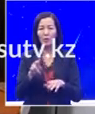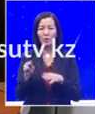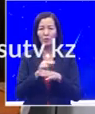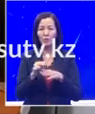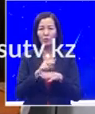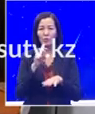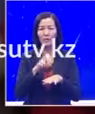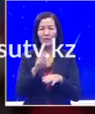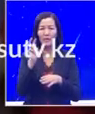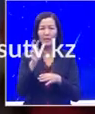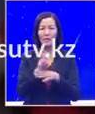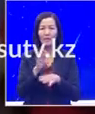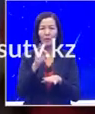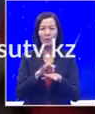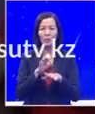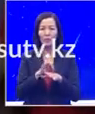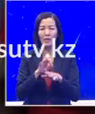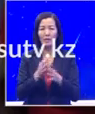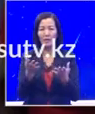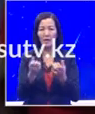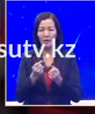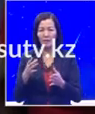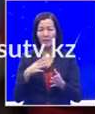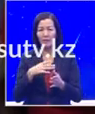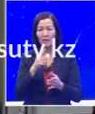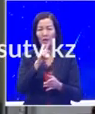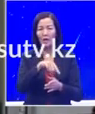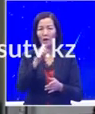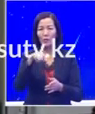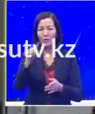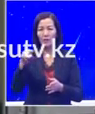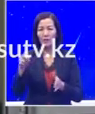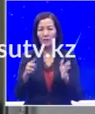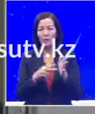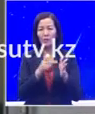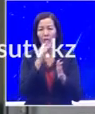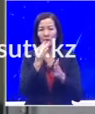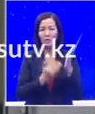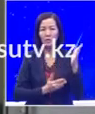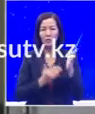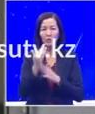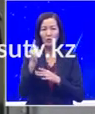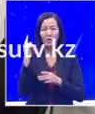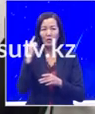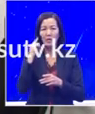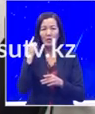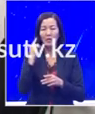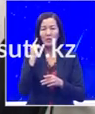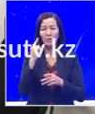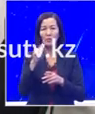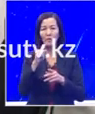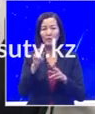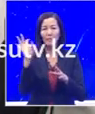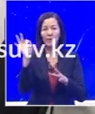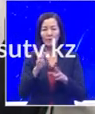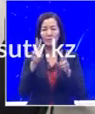келіп науқастарды қабылдады. Аудиограмма құрылғысы арқылы 7 жастан асқан балалардың есту қабілетін пайызбен тексеріп